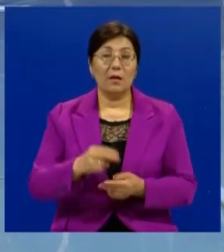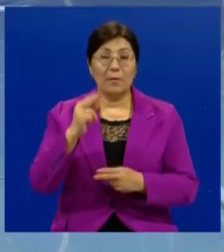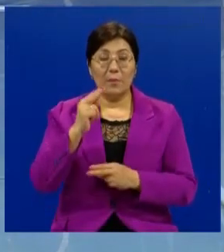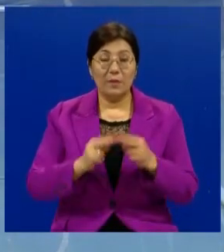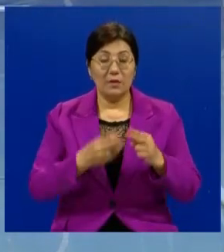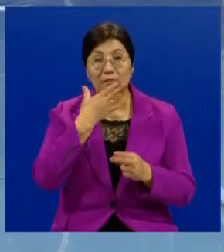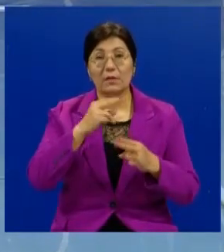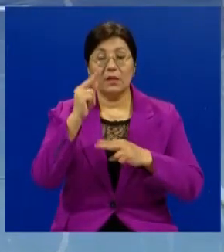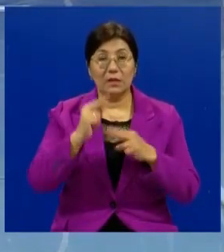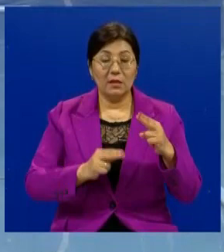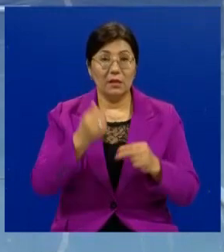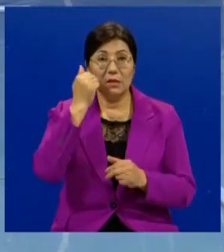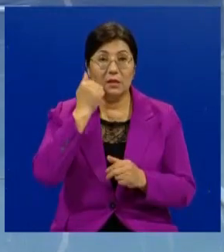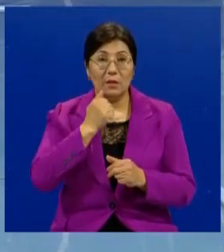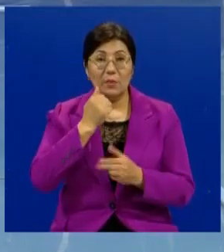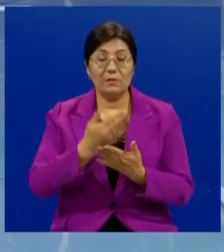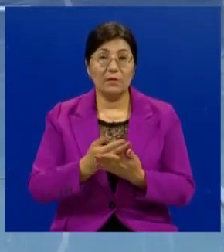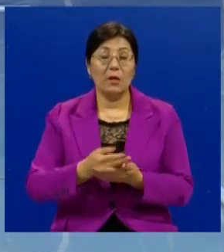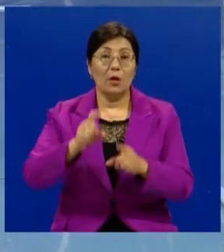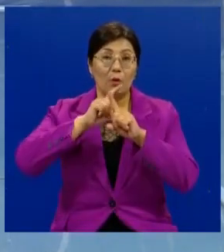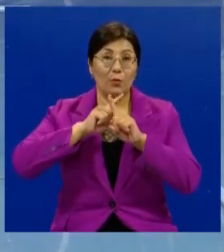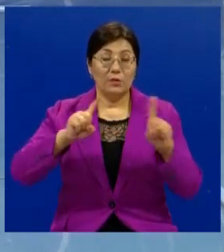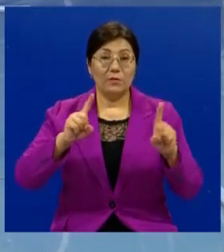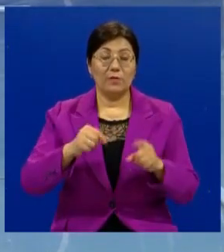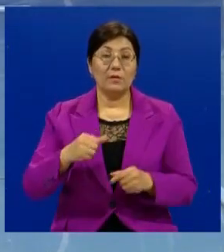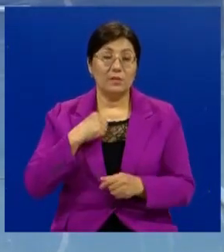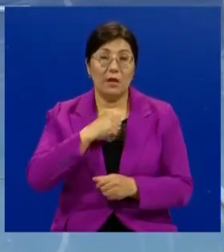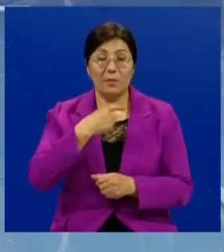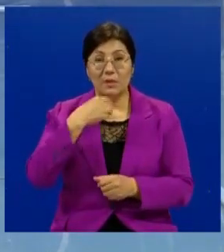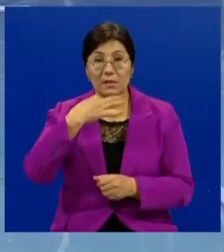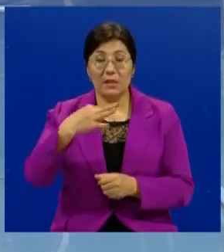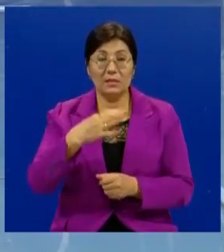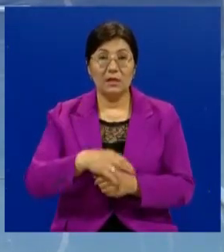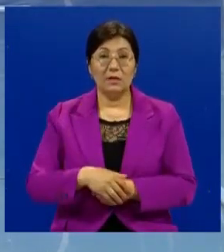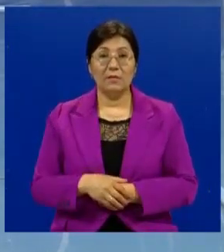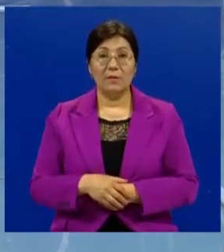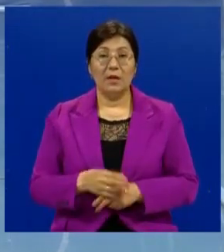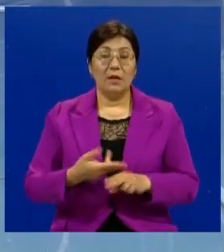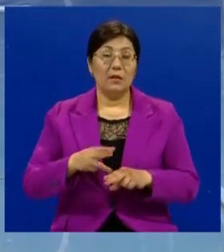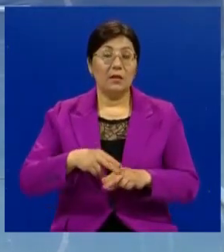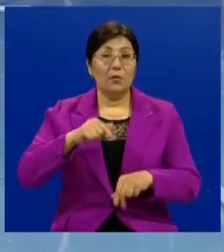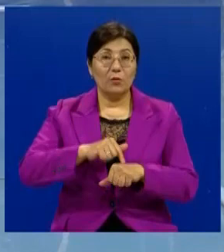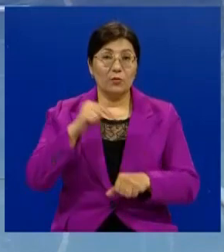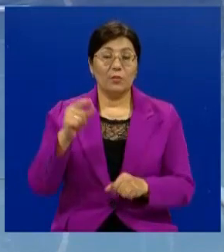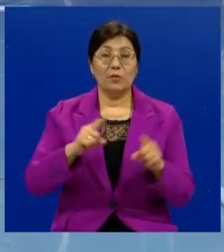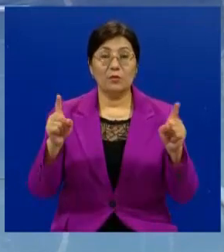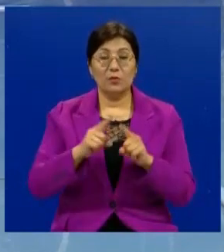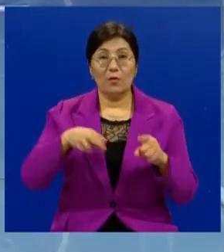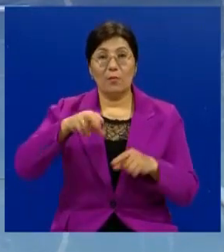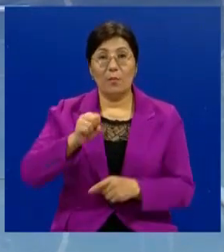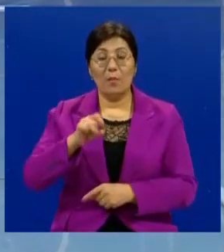жилых построек, она действительно удивляет. Вы только что сказали о вот этих лоджиях, да, красивых. Такое чувство, что даже как в Париже,